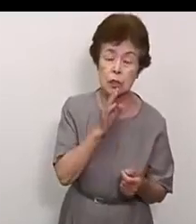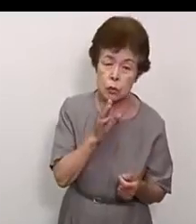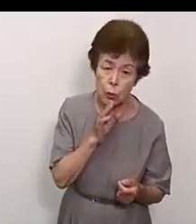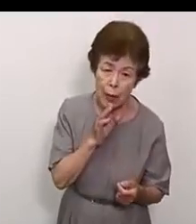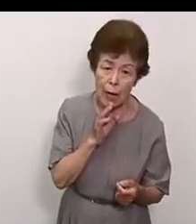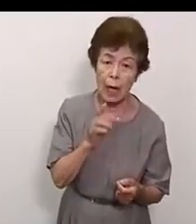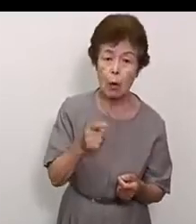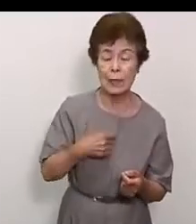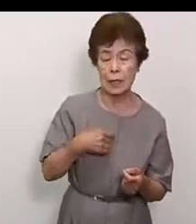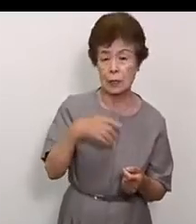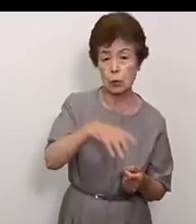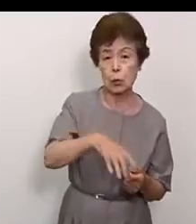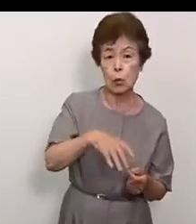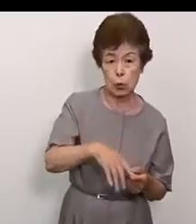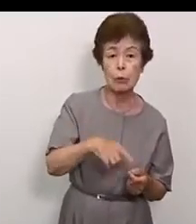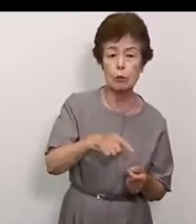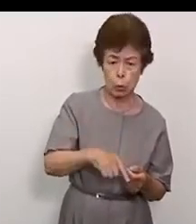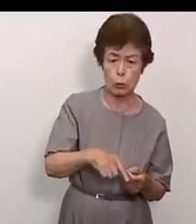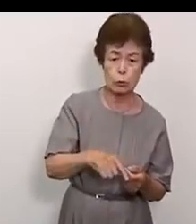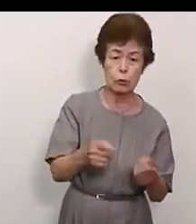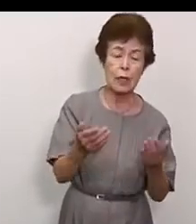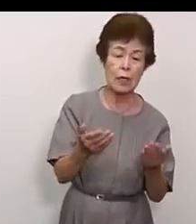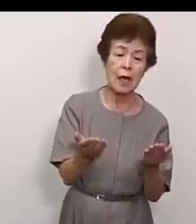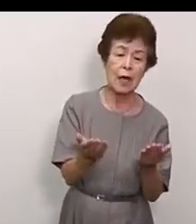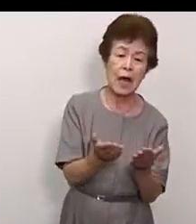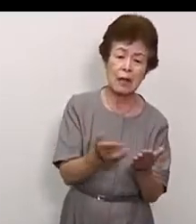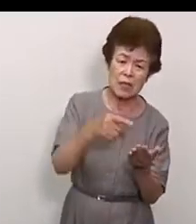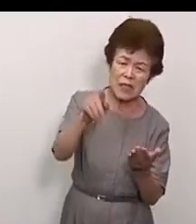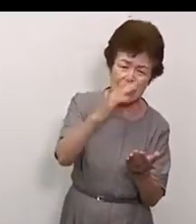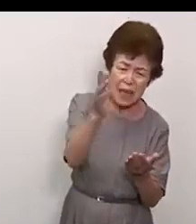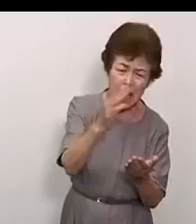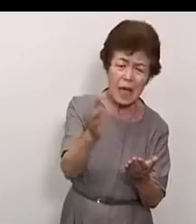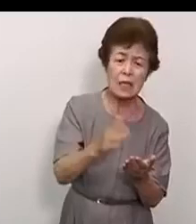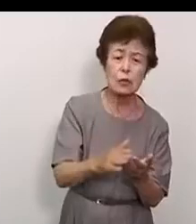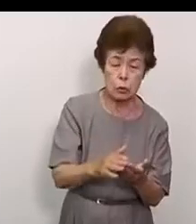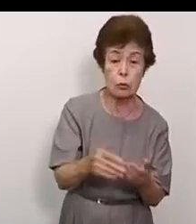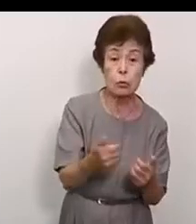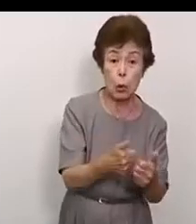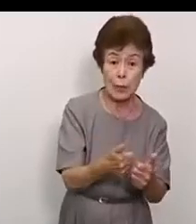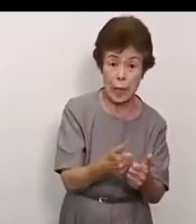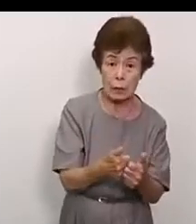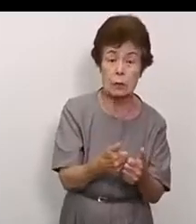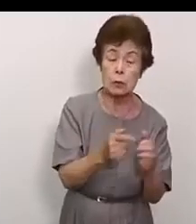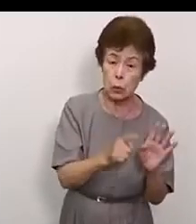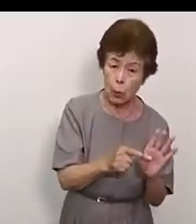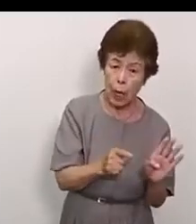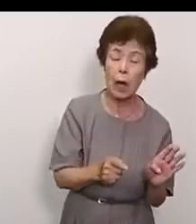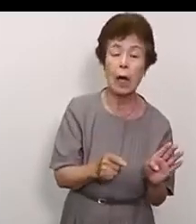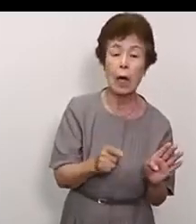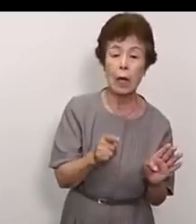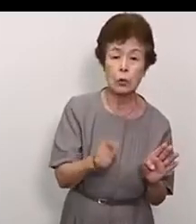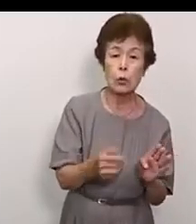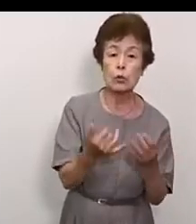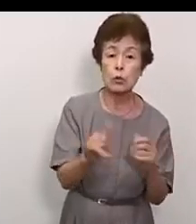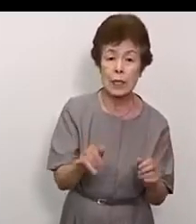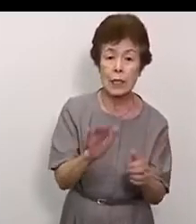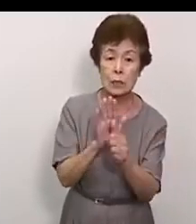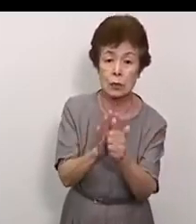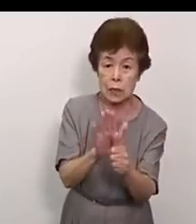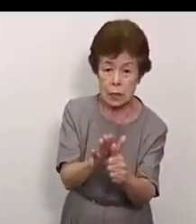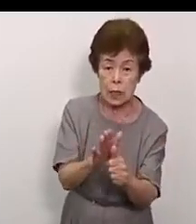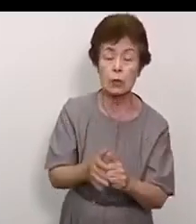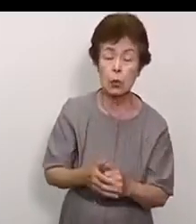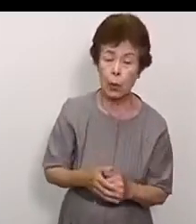私のところにもいろいろそういう不登校の関係の、相談とかですね、そういう人たちに対する支援っていう